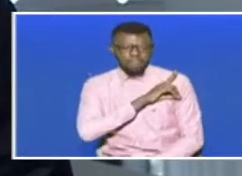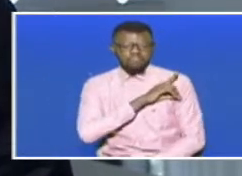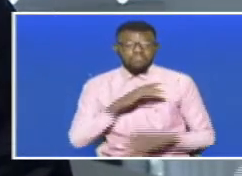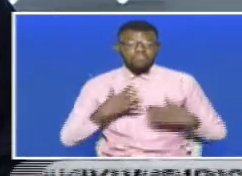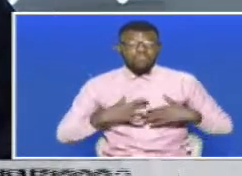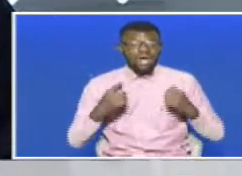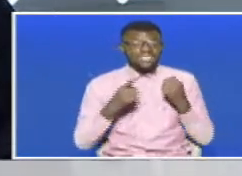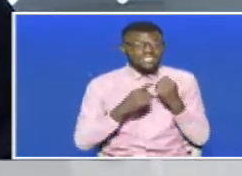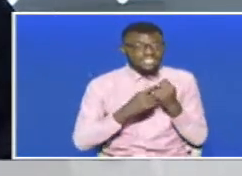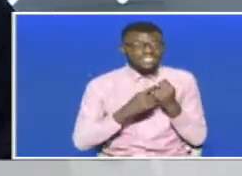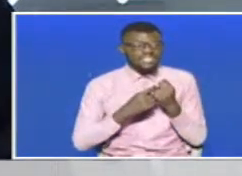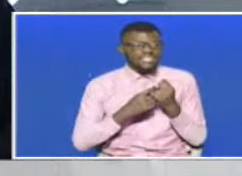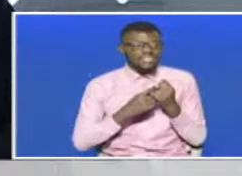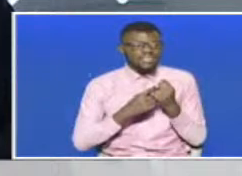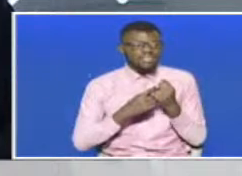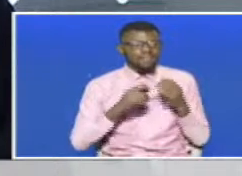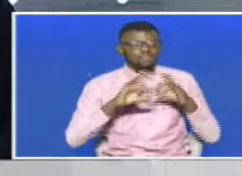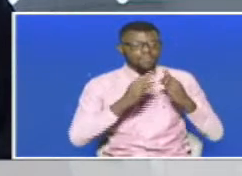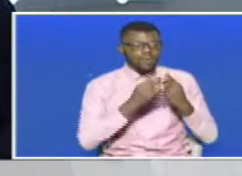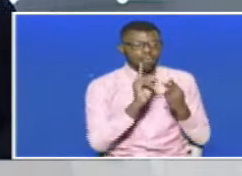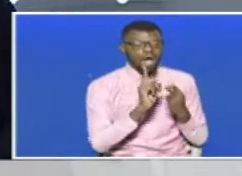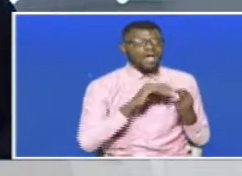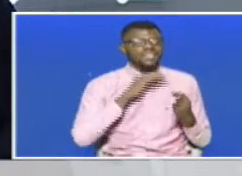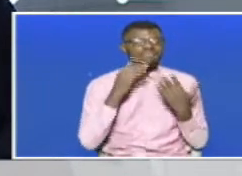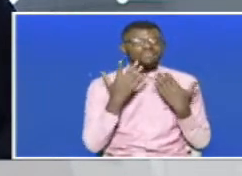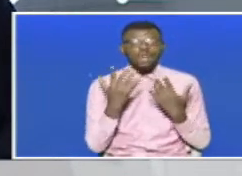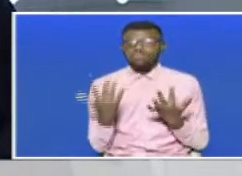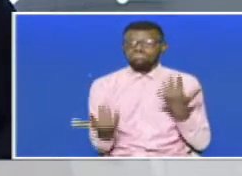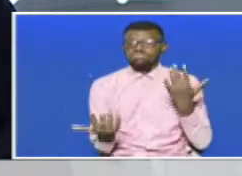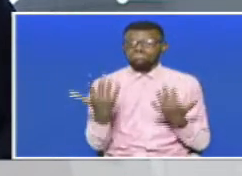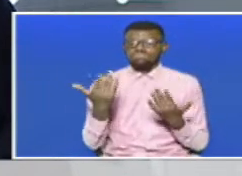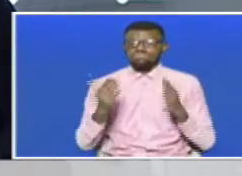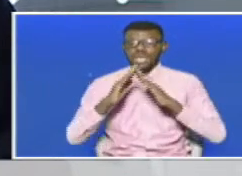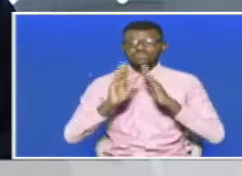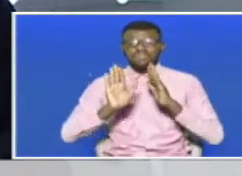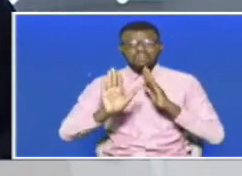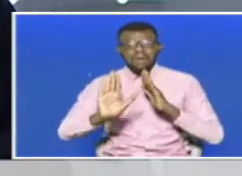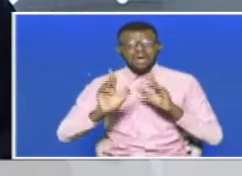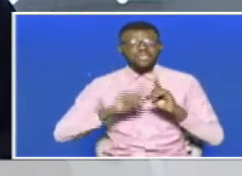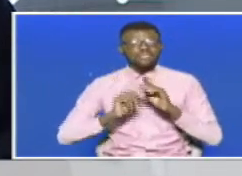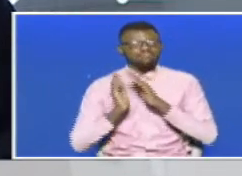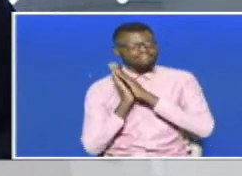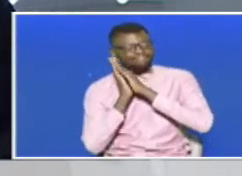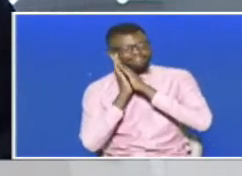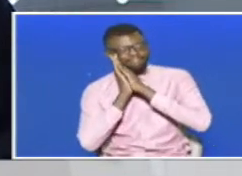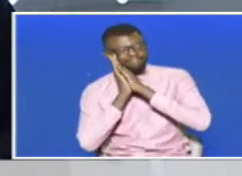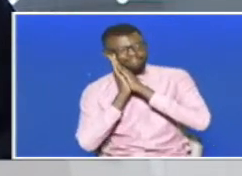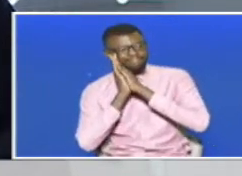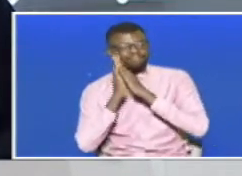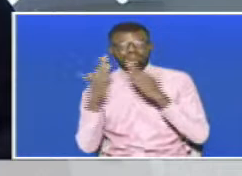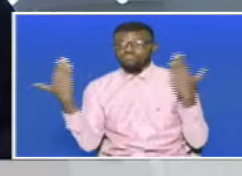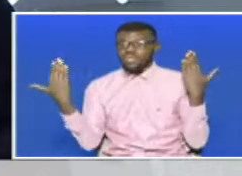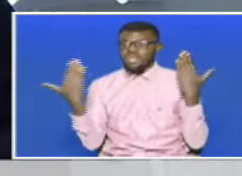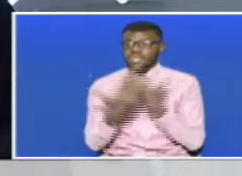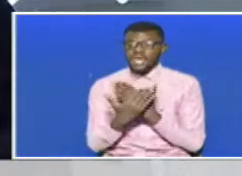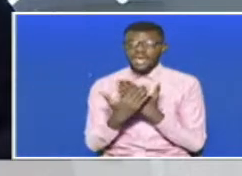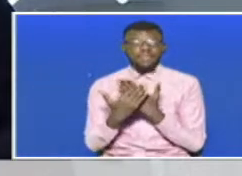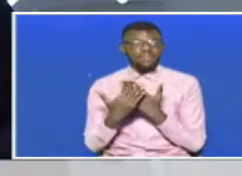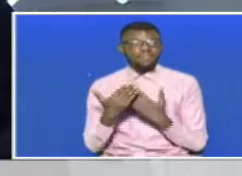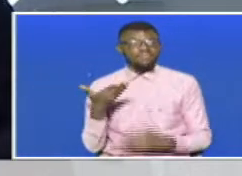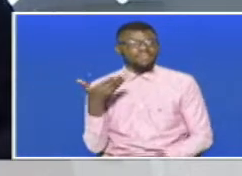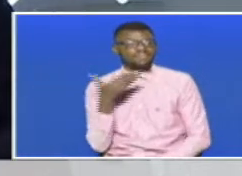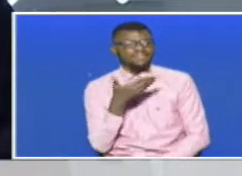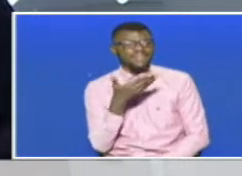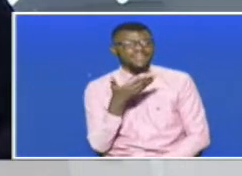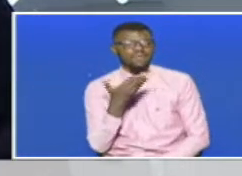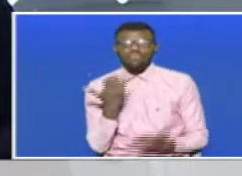familia moja wameaga dunia baada ya moto mkubwa kuteketeza nyumba yao wakiwa wamelala usiku kuamkia leo Jumapili katika kijiji cha